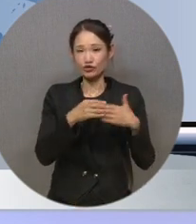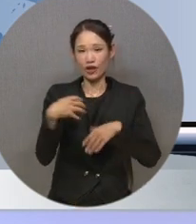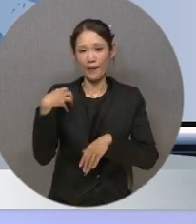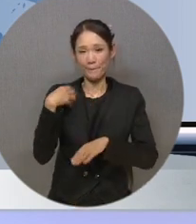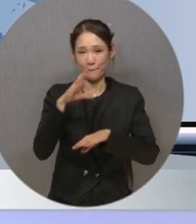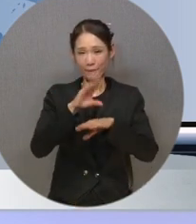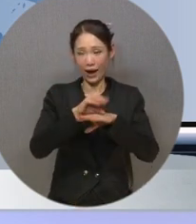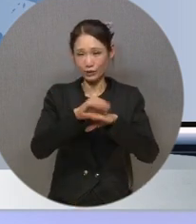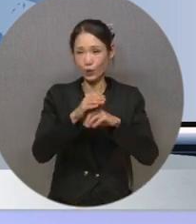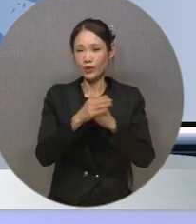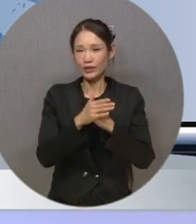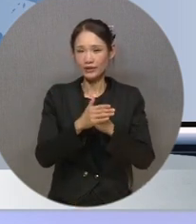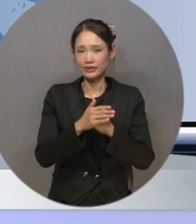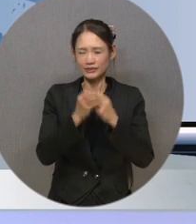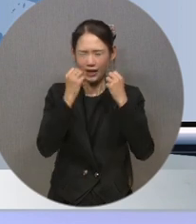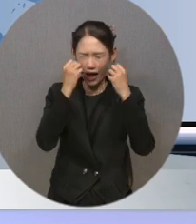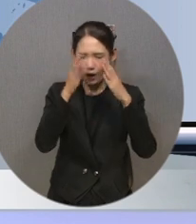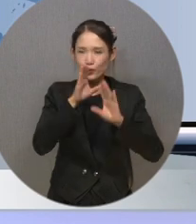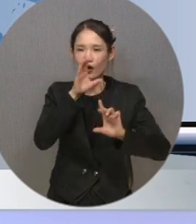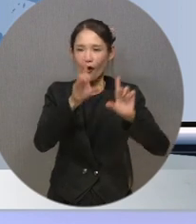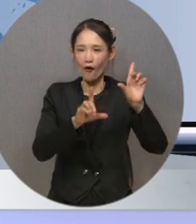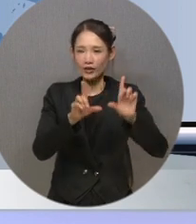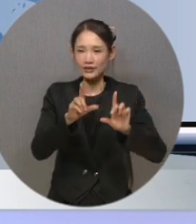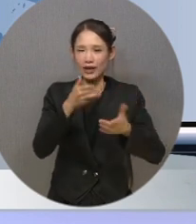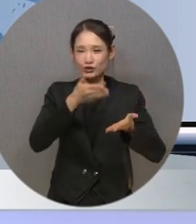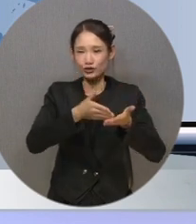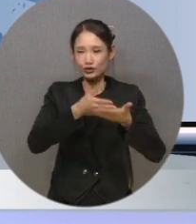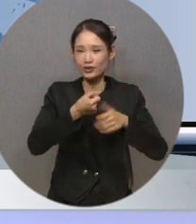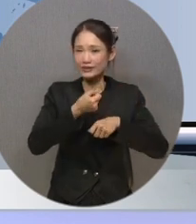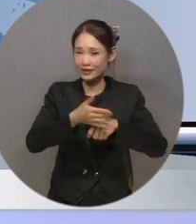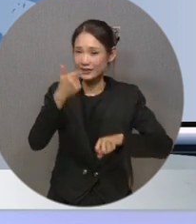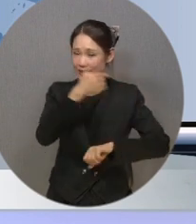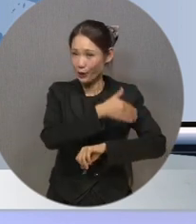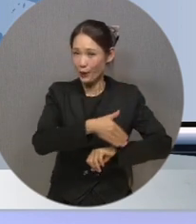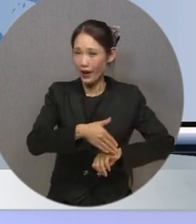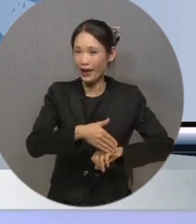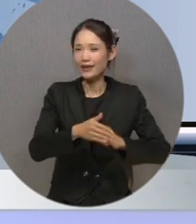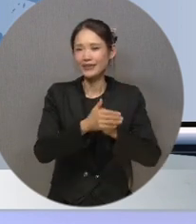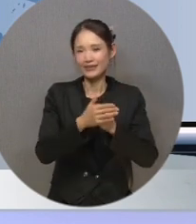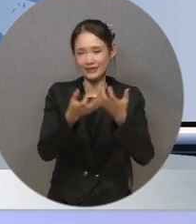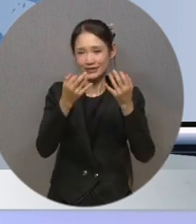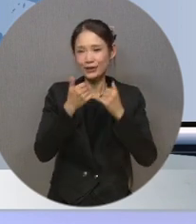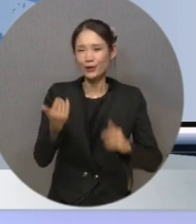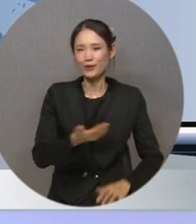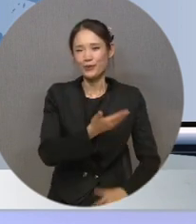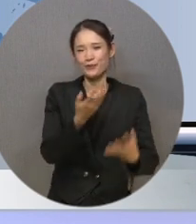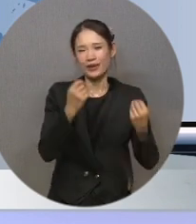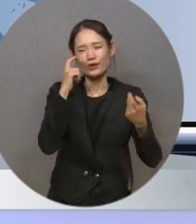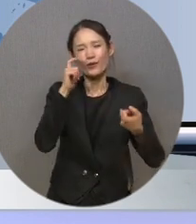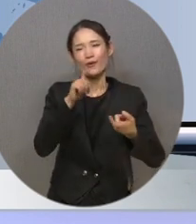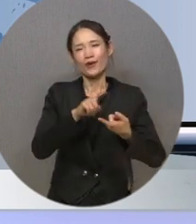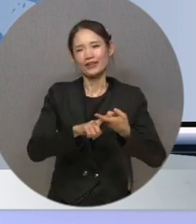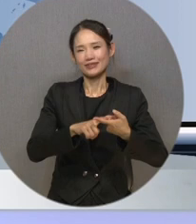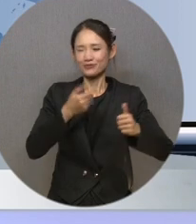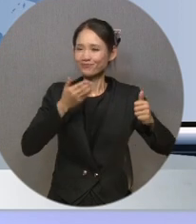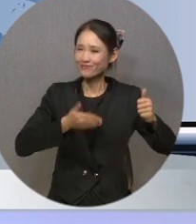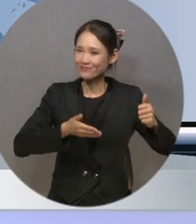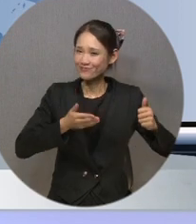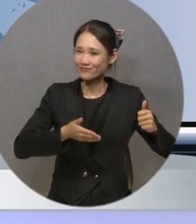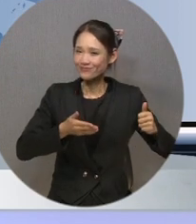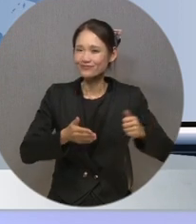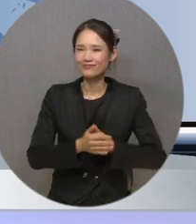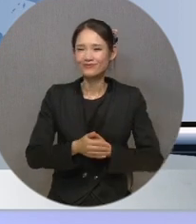행사의 주관 방송사로 생생한 현장 소식을 전해드릴 예정인데요 시청자 여러분의 많은 관심 부탁드립니다